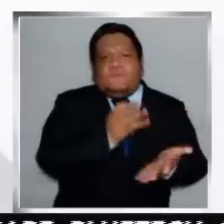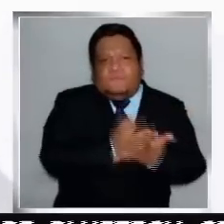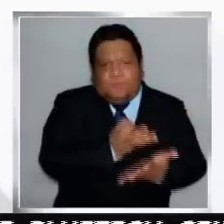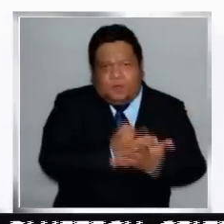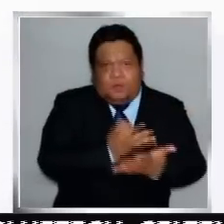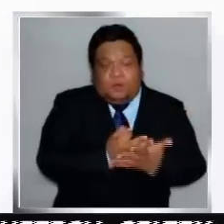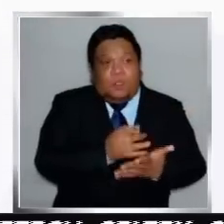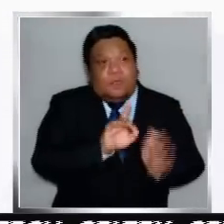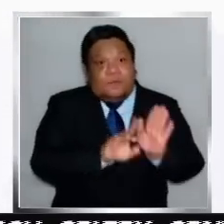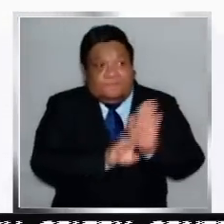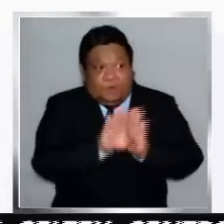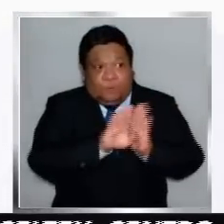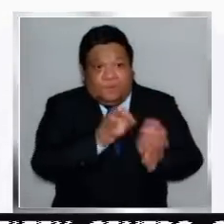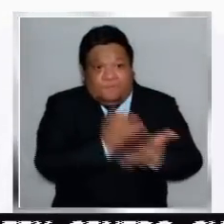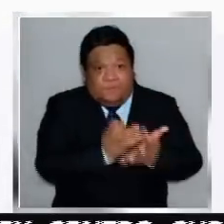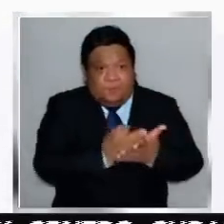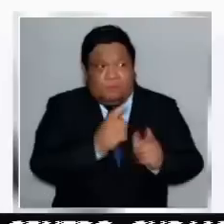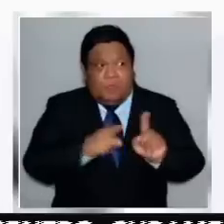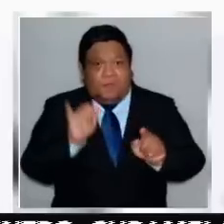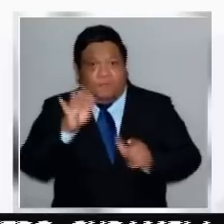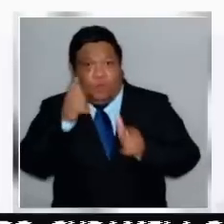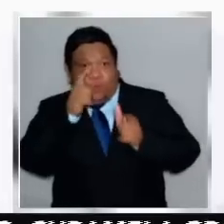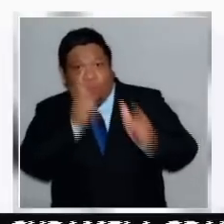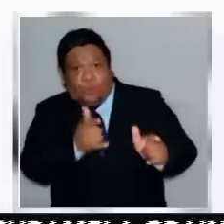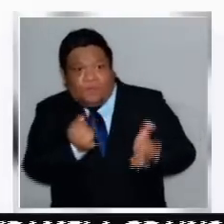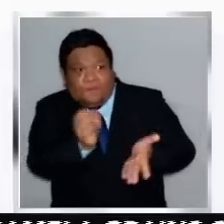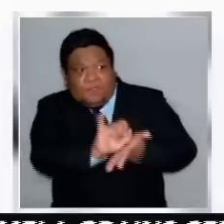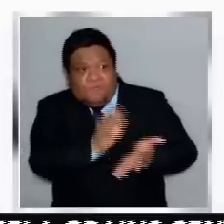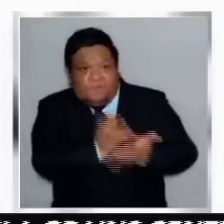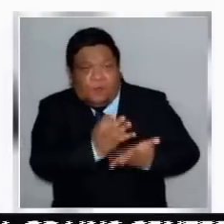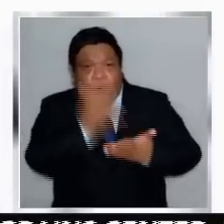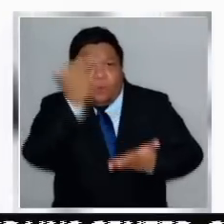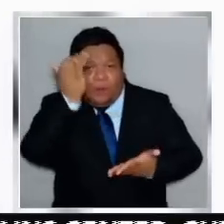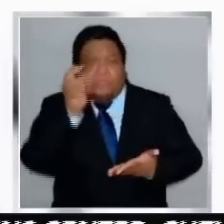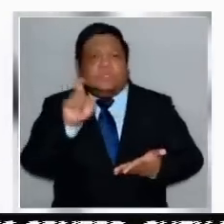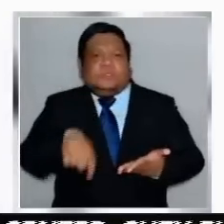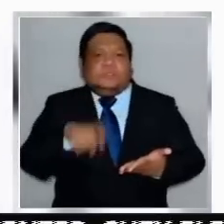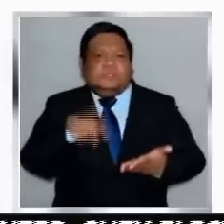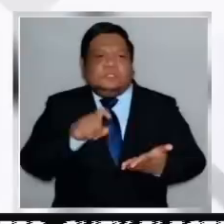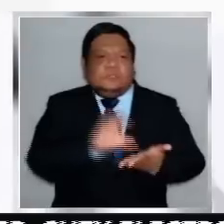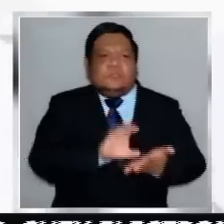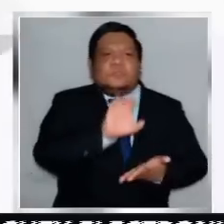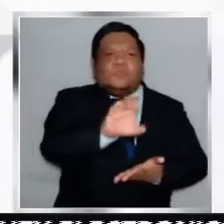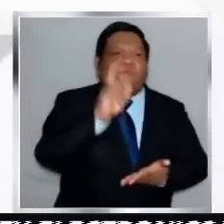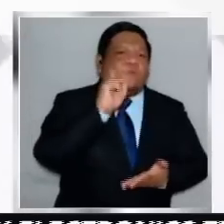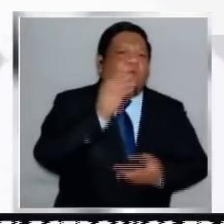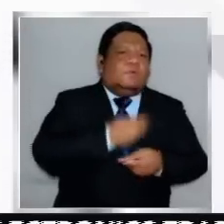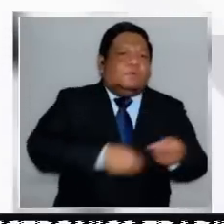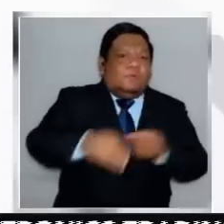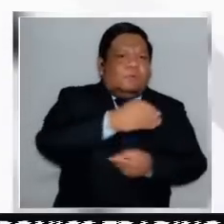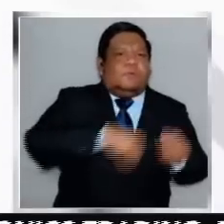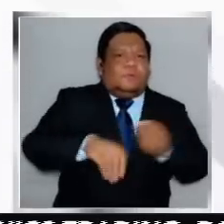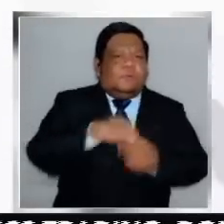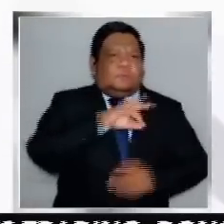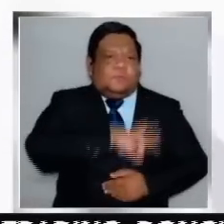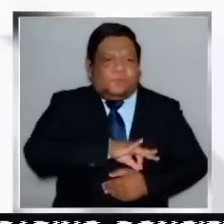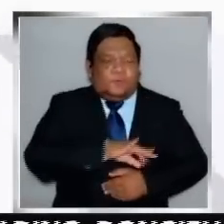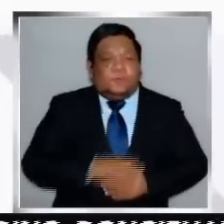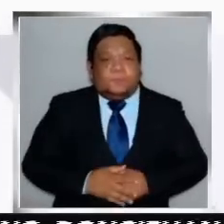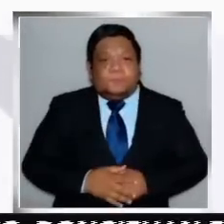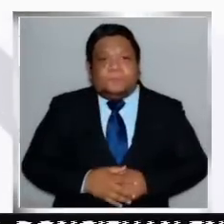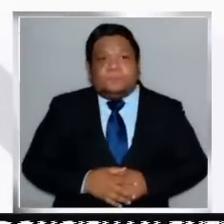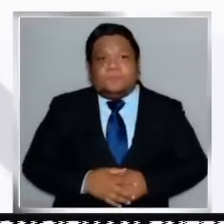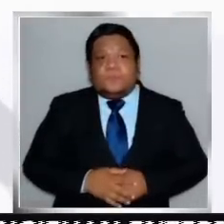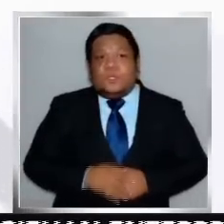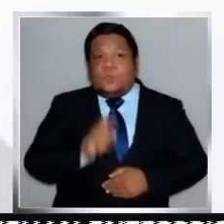itong investment fund sa isang banda, ay dahil kailangan daw nitong maipasok sa financial market para kumita. Pinuri rin daw ng mga eksperto ang